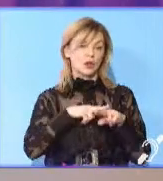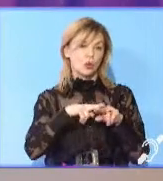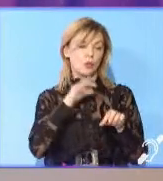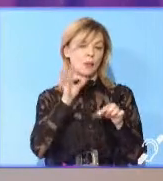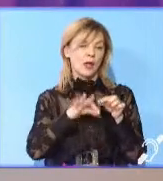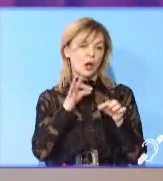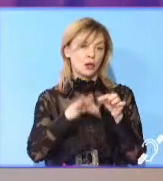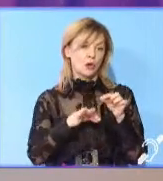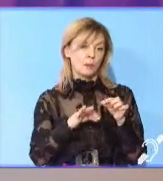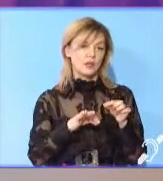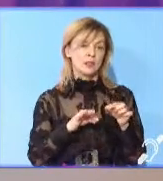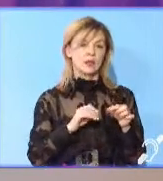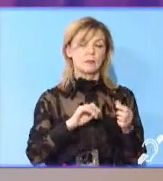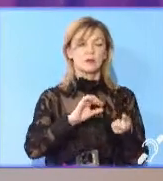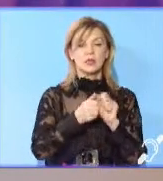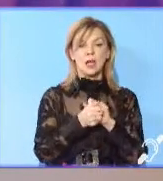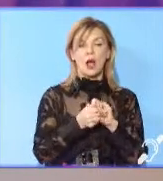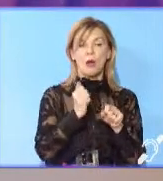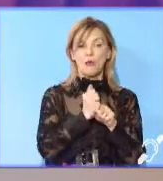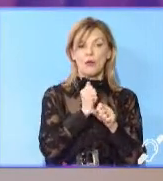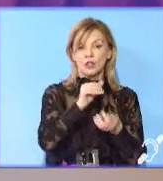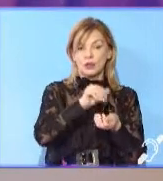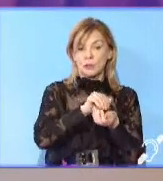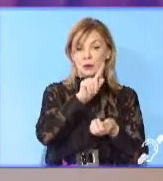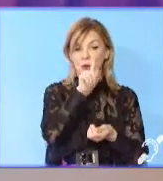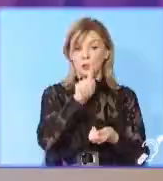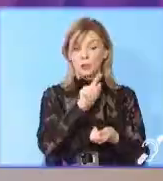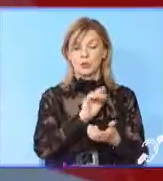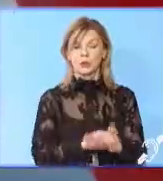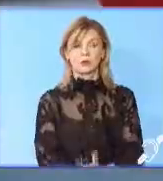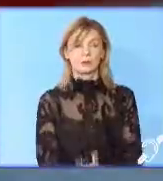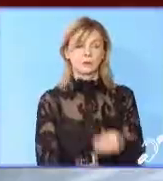cum economisim sau apelăm la credite.